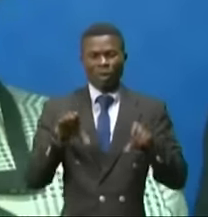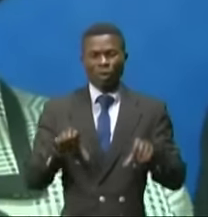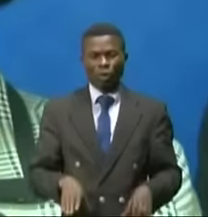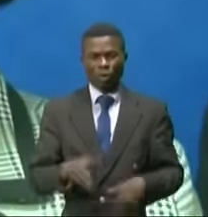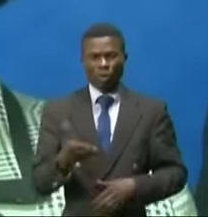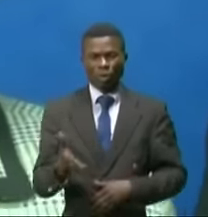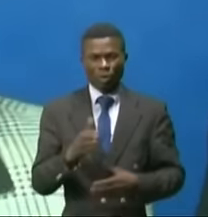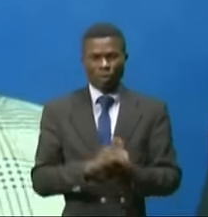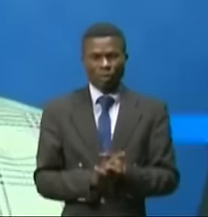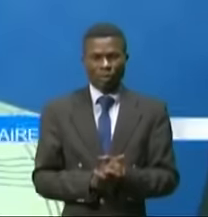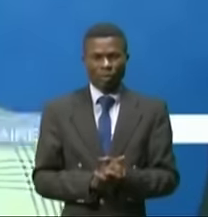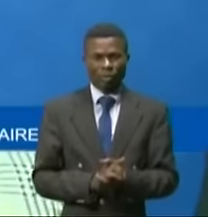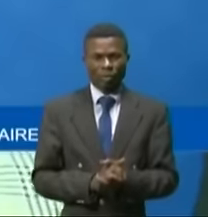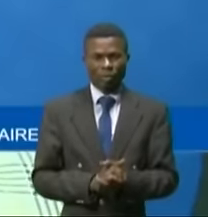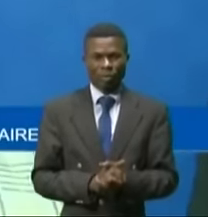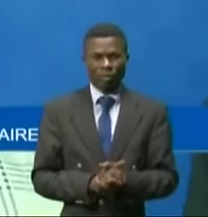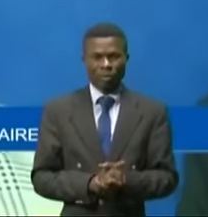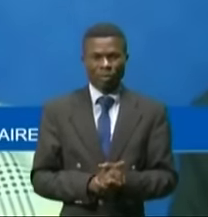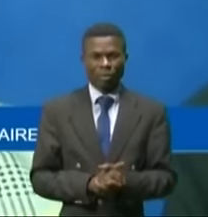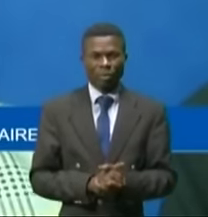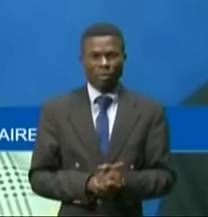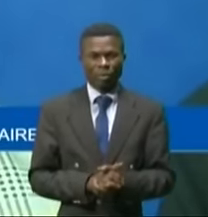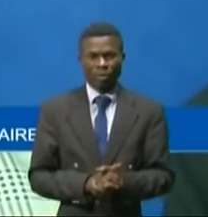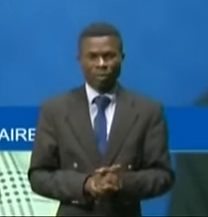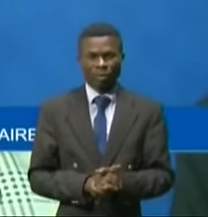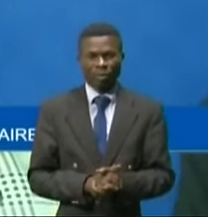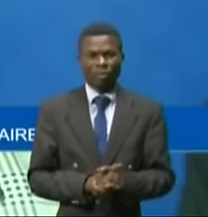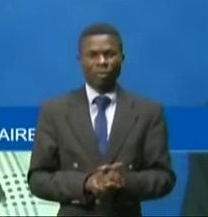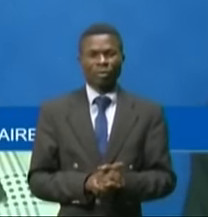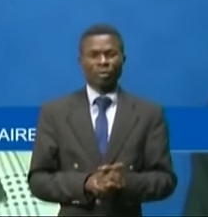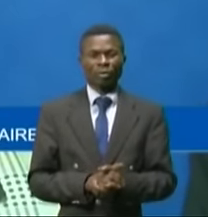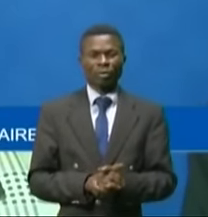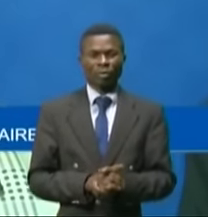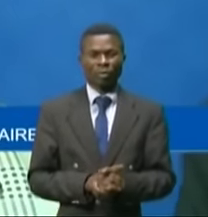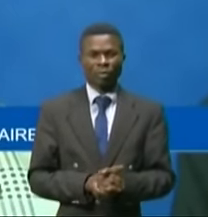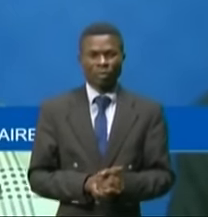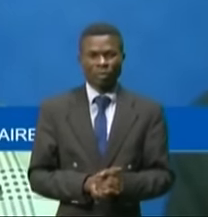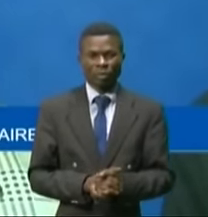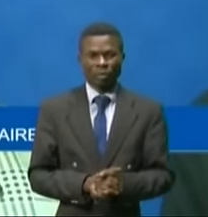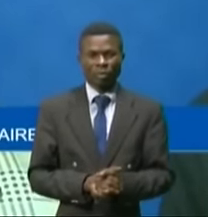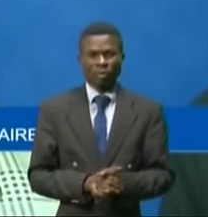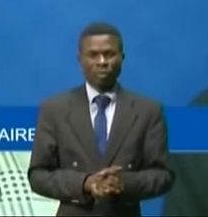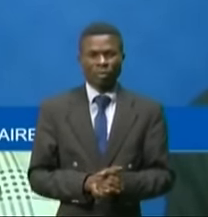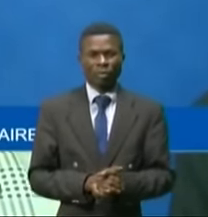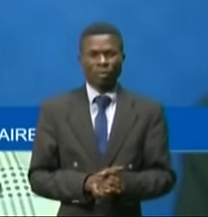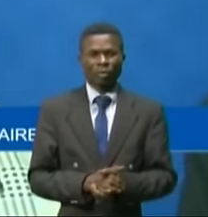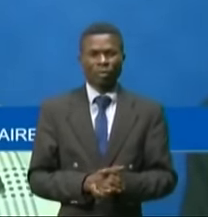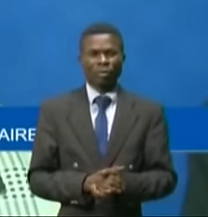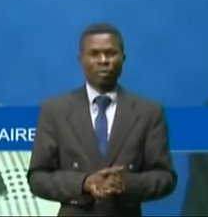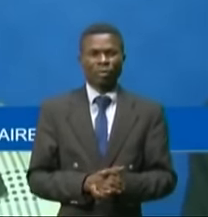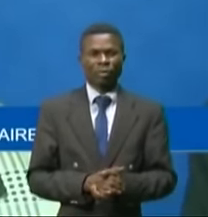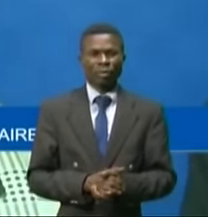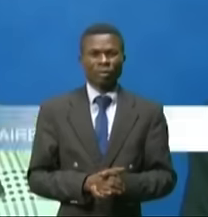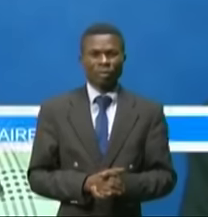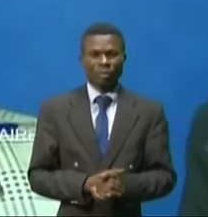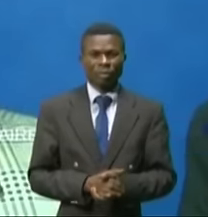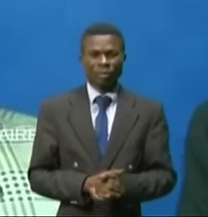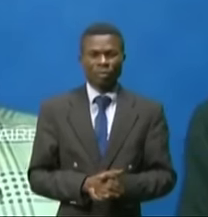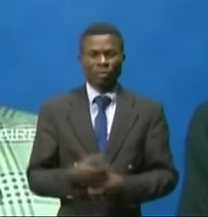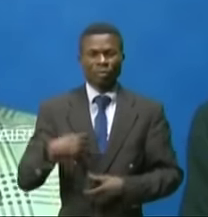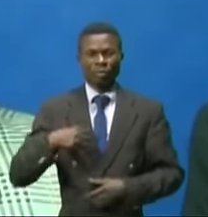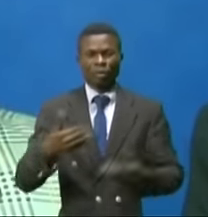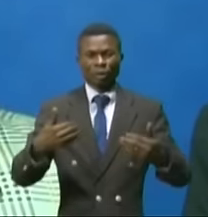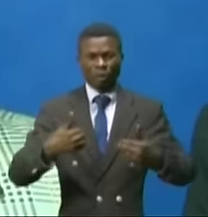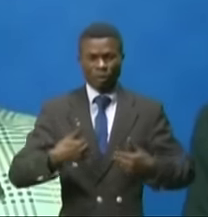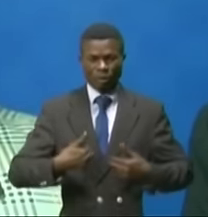Congo. The meeting has really shown us that DRC and... Nous avons